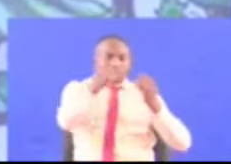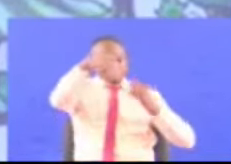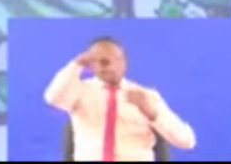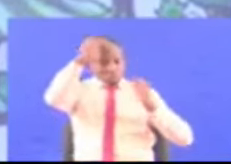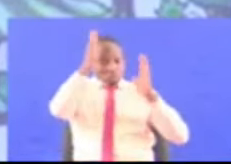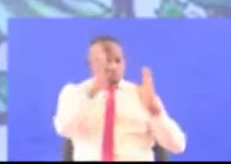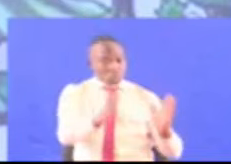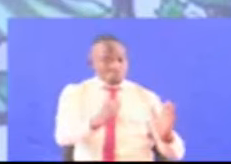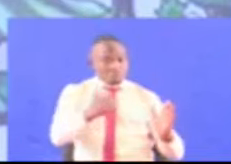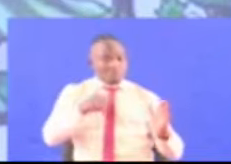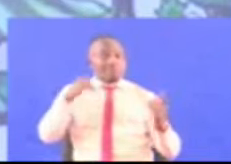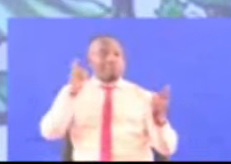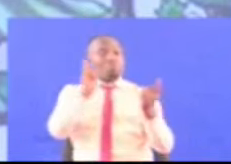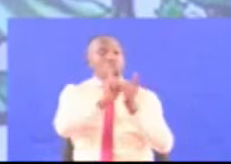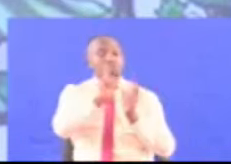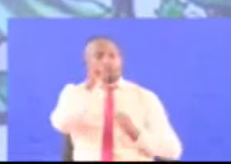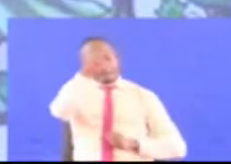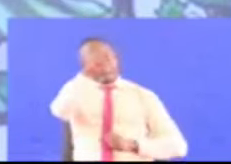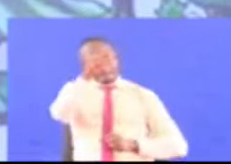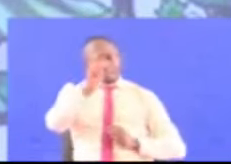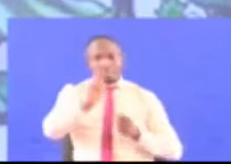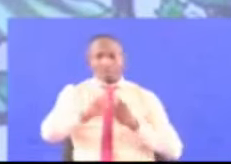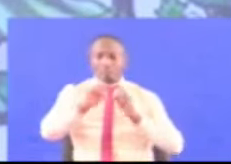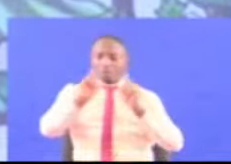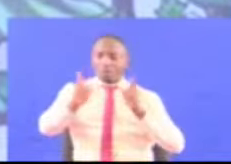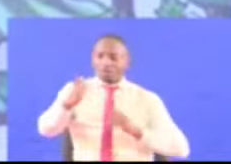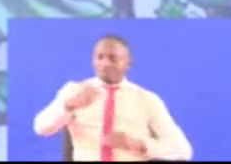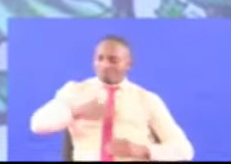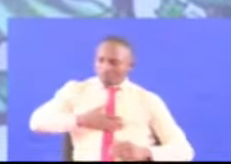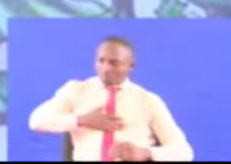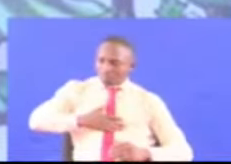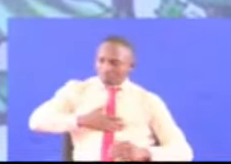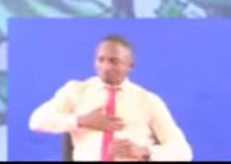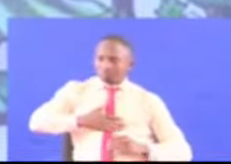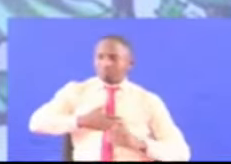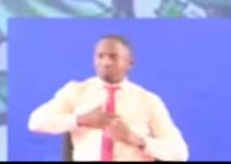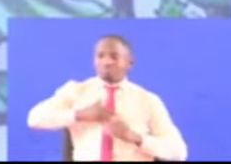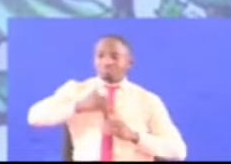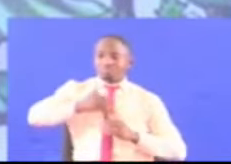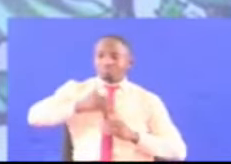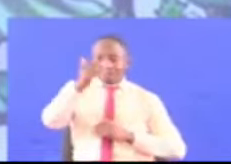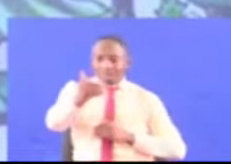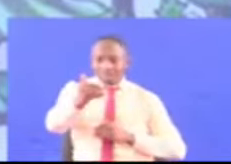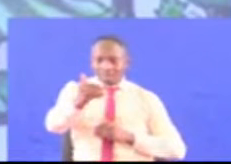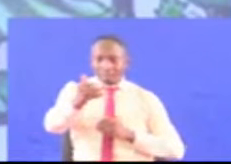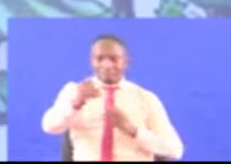lakini nimemkuta. Kwa hivyo yeye alikuwa ni mwalimu wangu, na baadaye